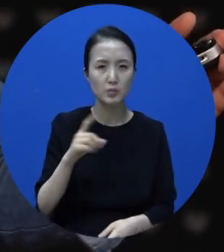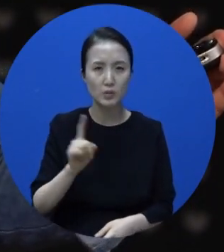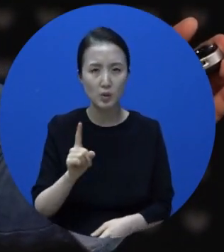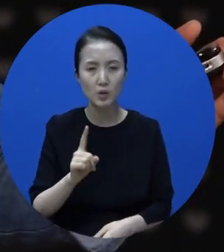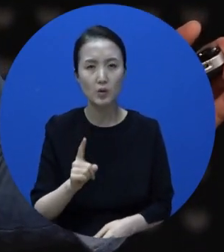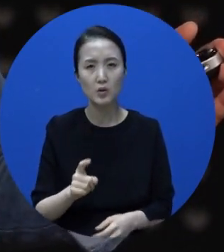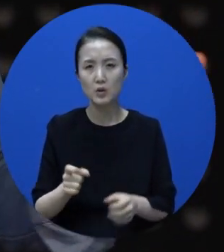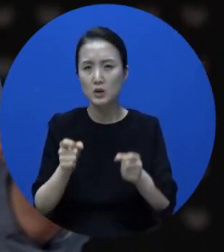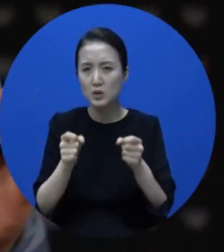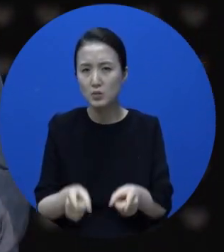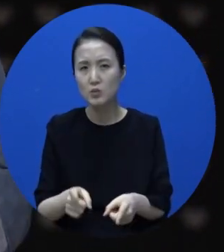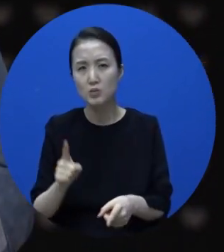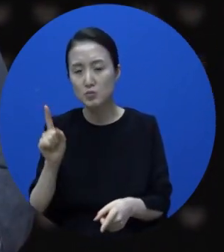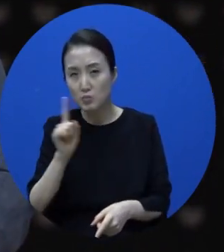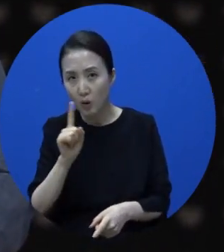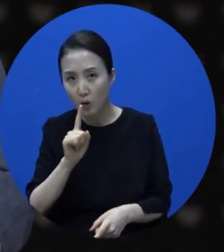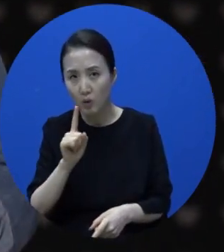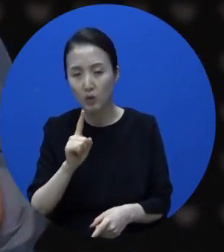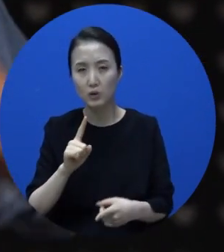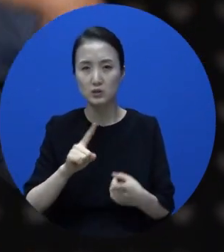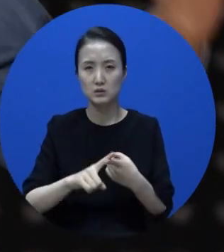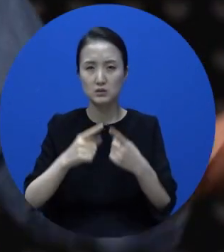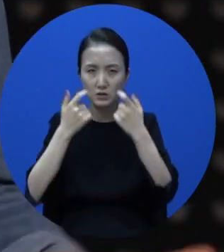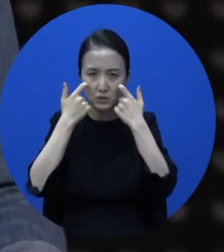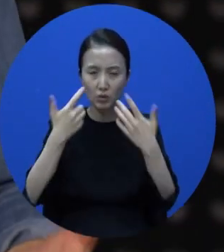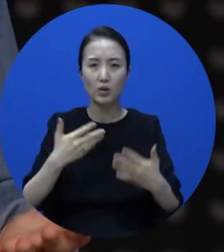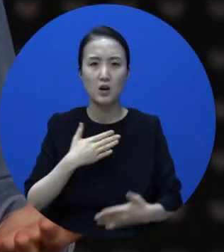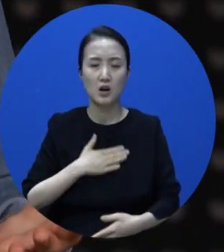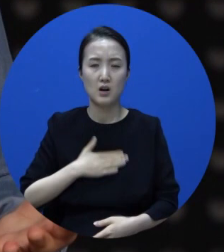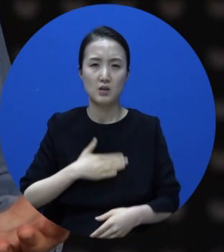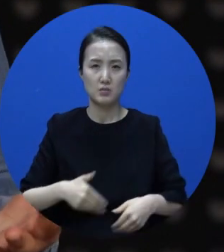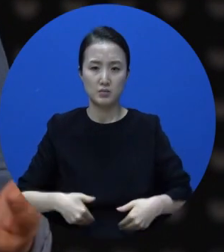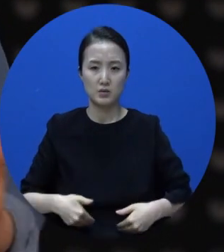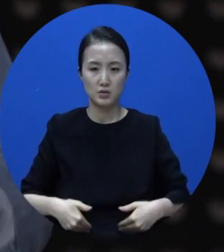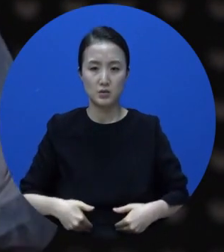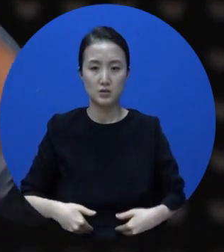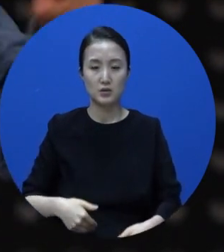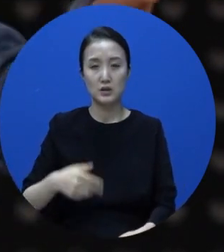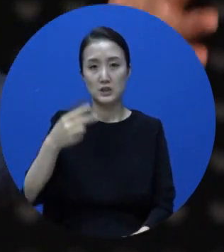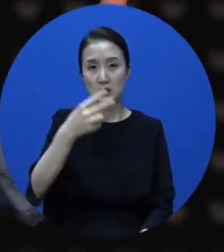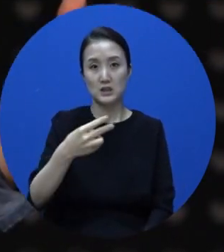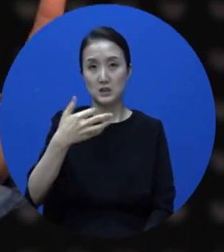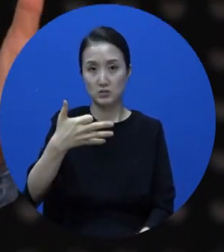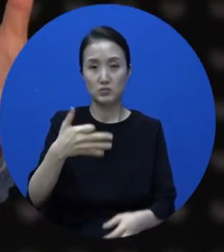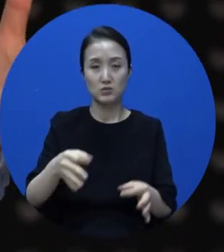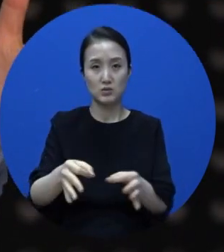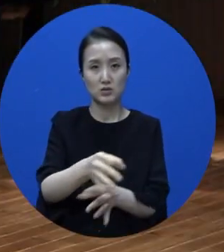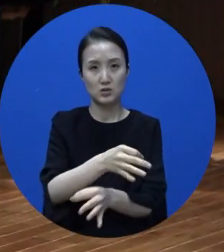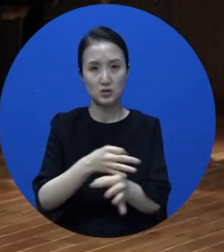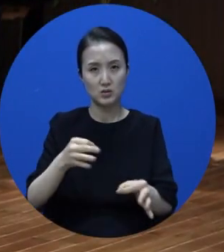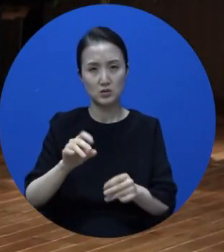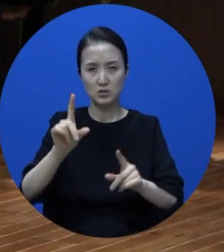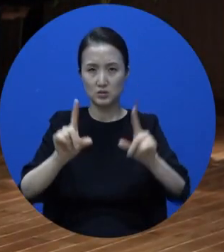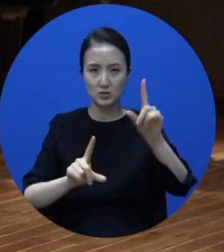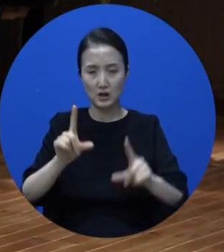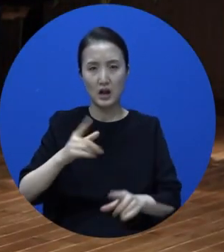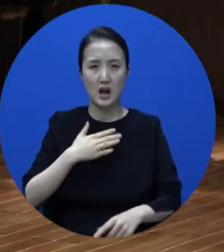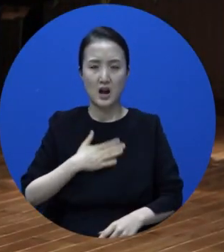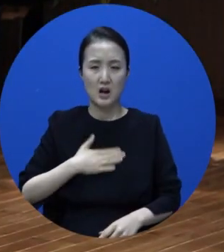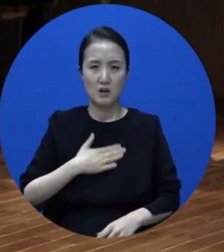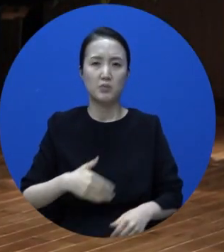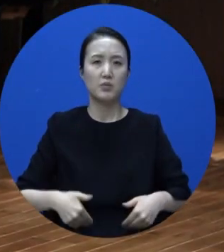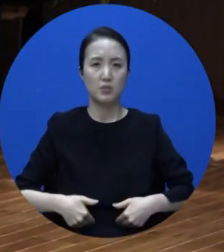2019년 알에 어떤 위험 요인이 있고 어떤 기회인 있는지를 저와 k 파악하셔야 됩니다 먼저